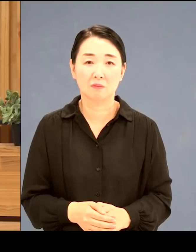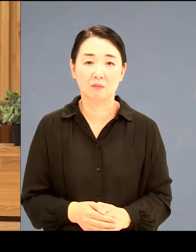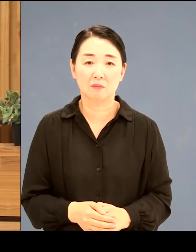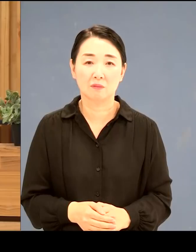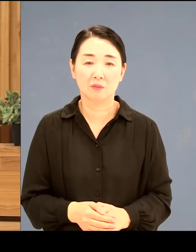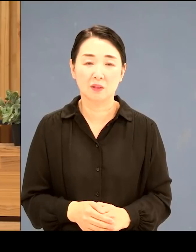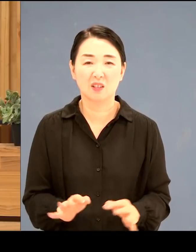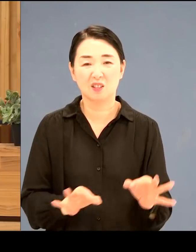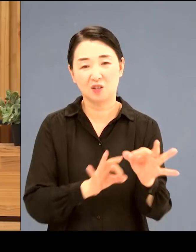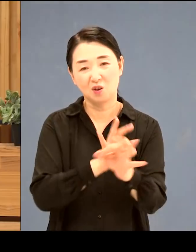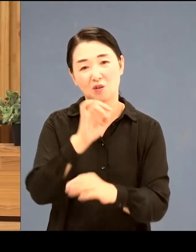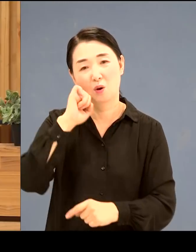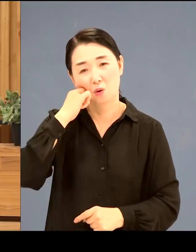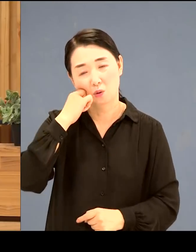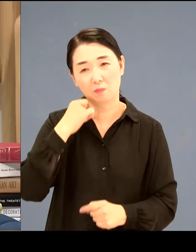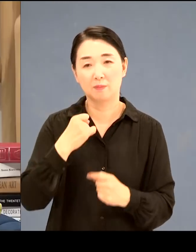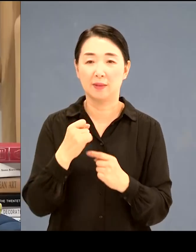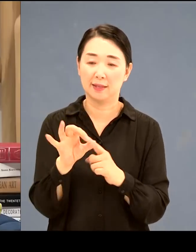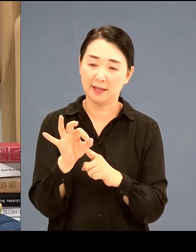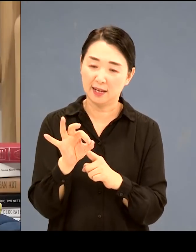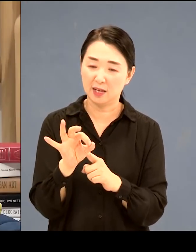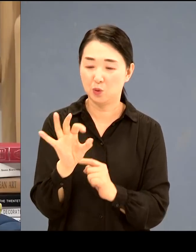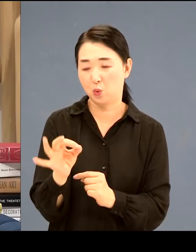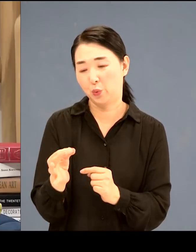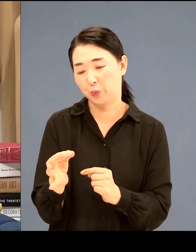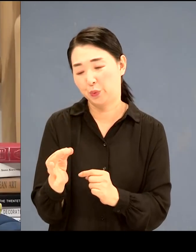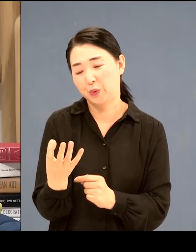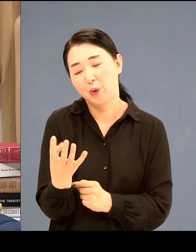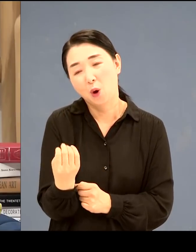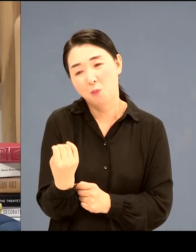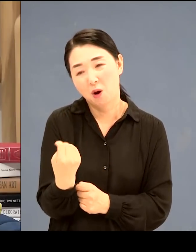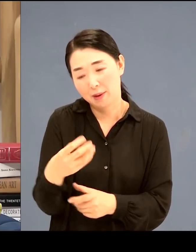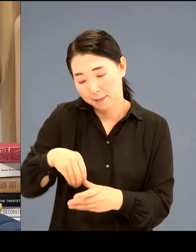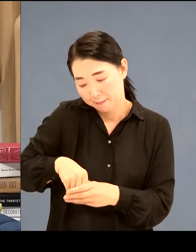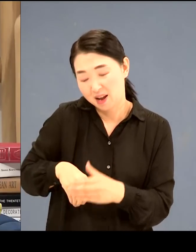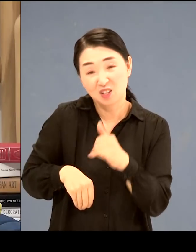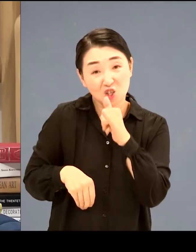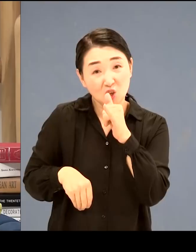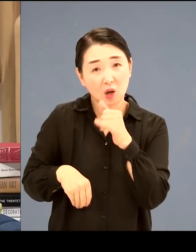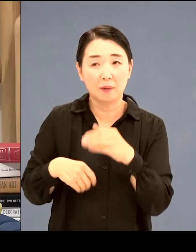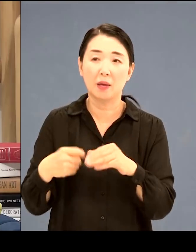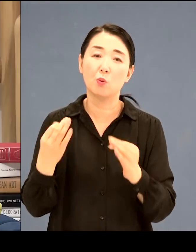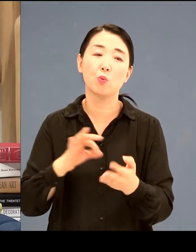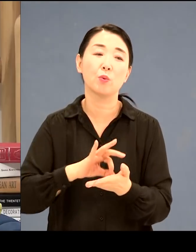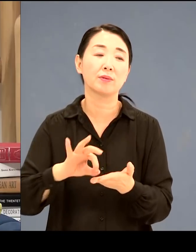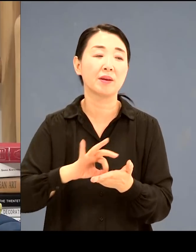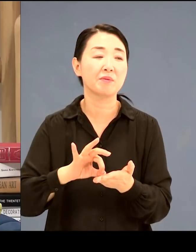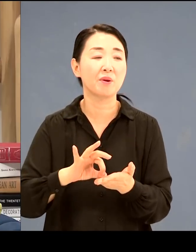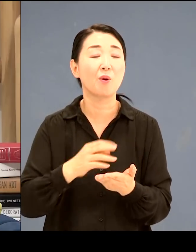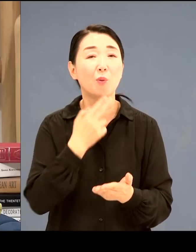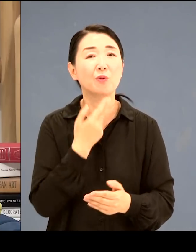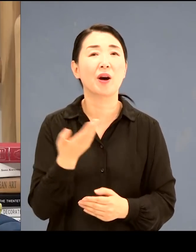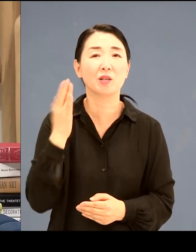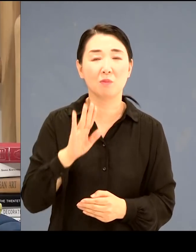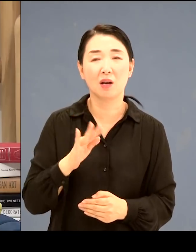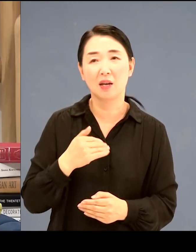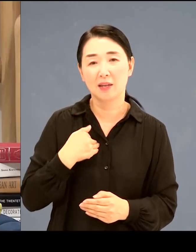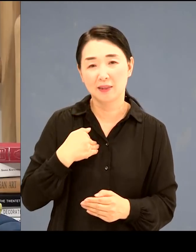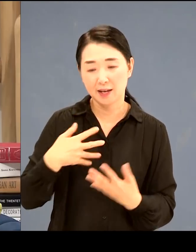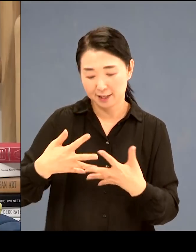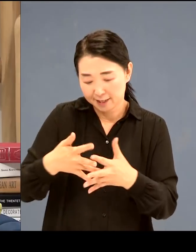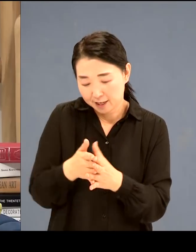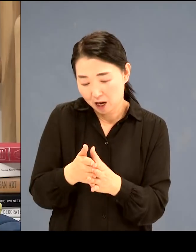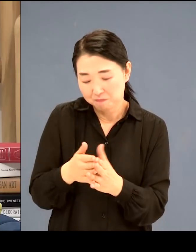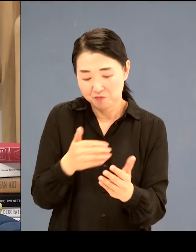이 주머니에 내가 얼마 있느냐가 특히 남자가 내가 오늘 돈 쓸 일이 없는데도 내가 두둑히 있는 것과 마음이 예,